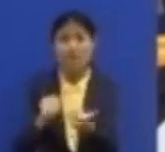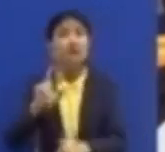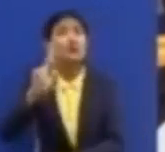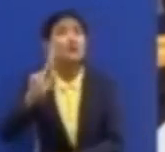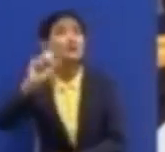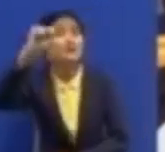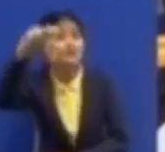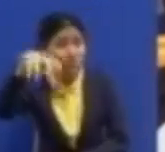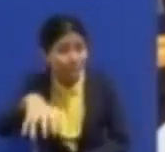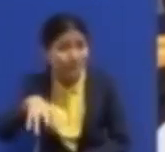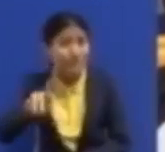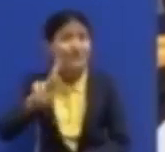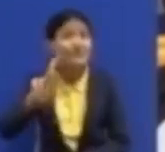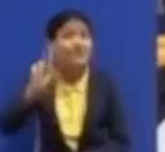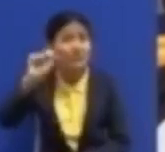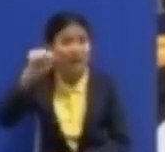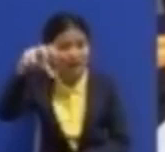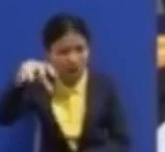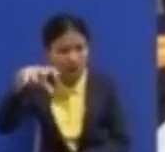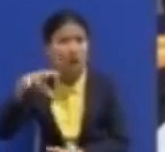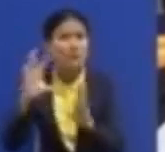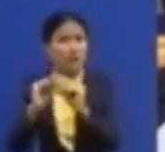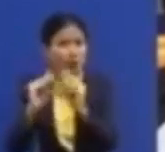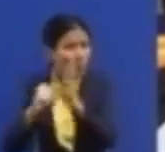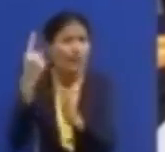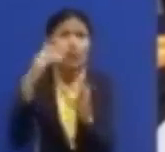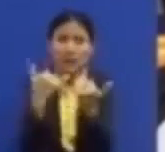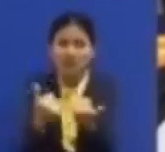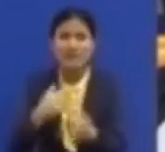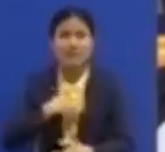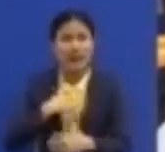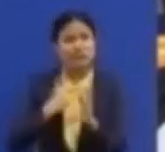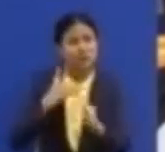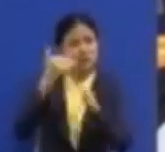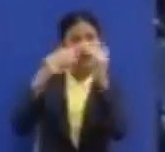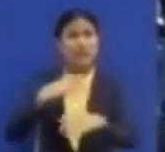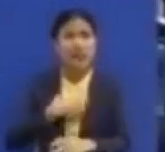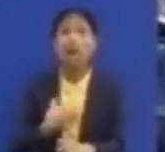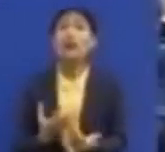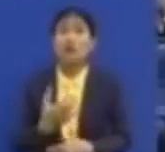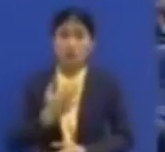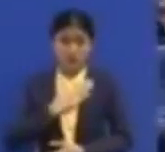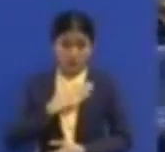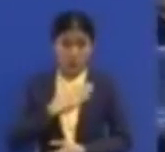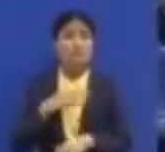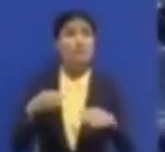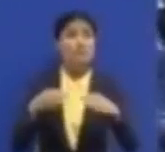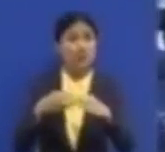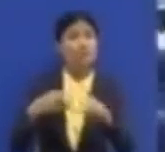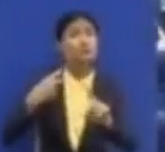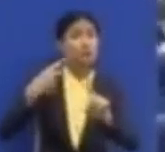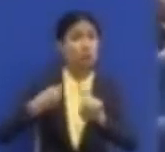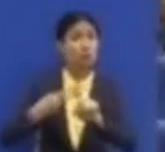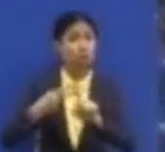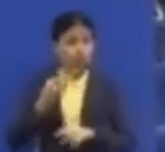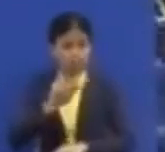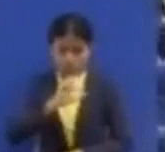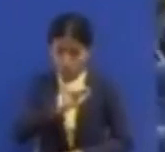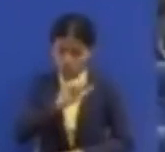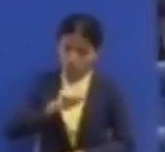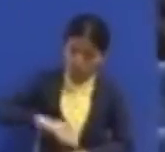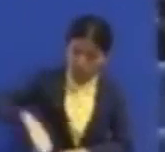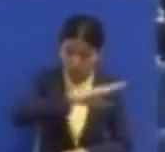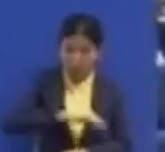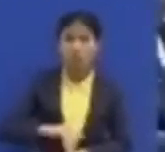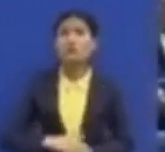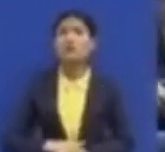ไปในอย่างมิติที่สร้างสรรค์นะครับพวกผมสมาชิกสภาผู้แทนราษฎรพรรคอนาคตใหม่พวกเราเป็นสมาชิกสภาผู้แทนราษฎรคนหน้